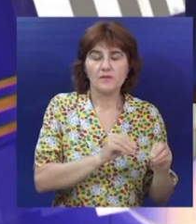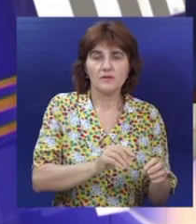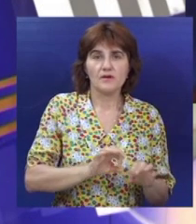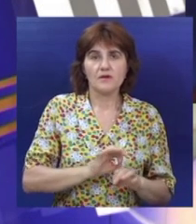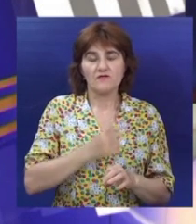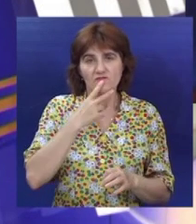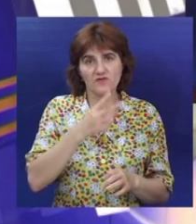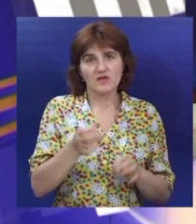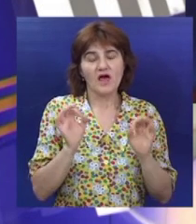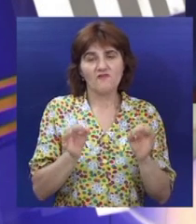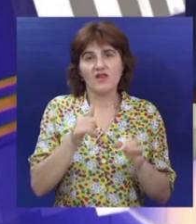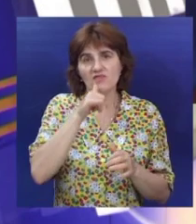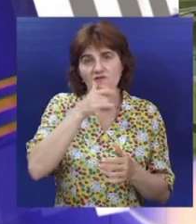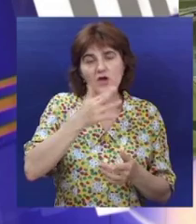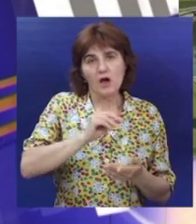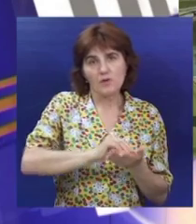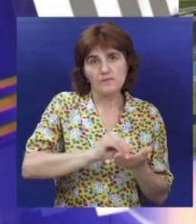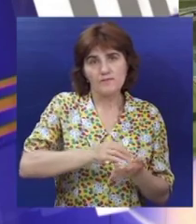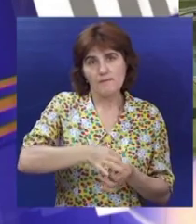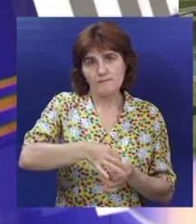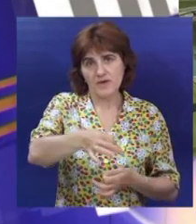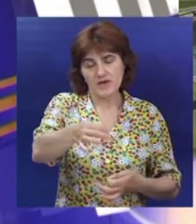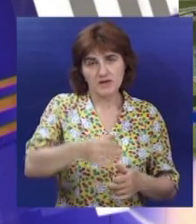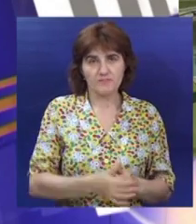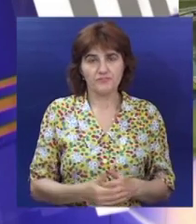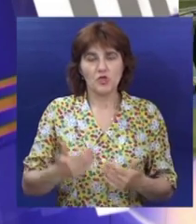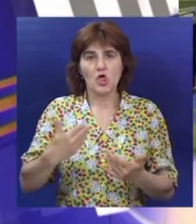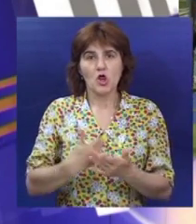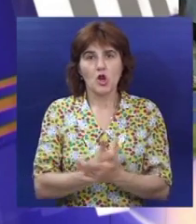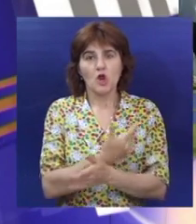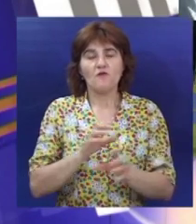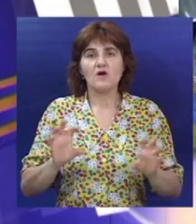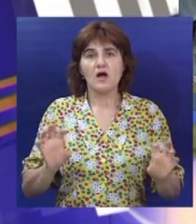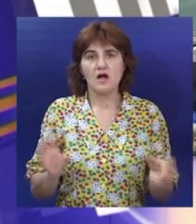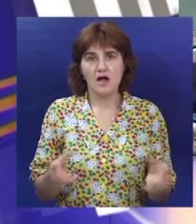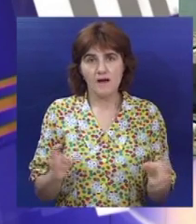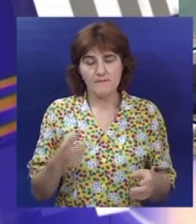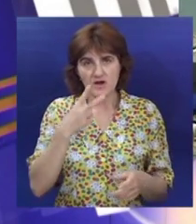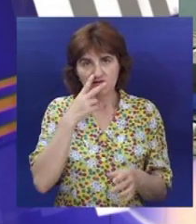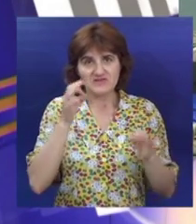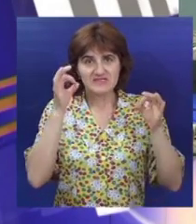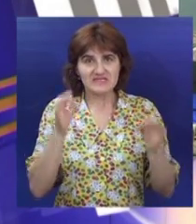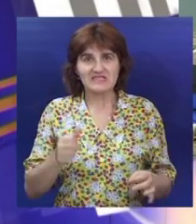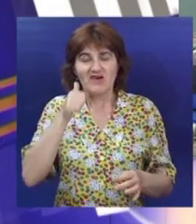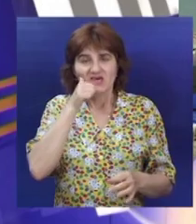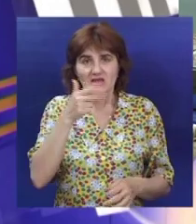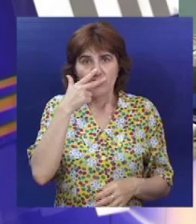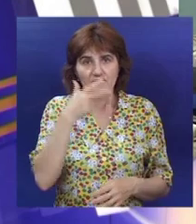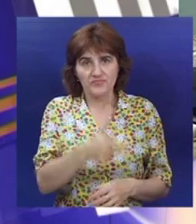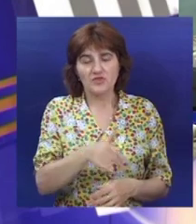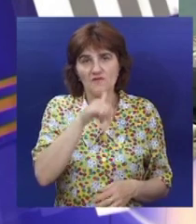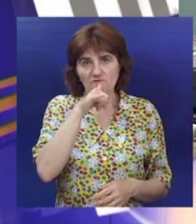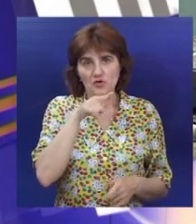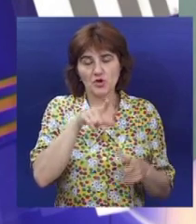se meri kvalitet vode. Novi aparat će se koristiti za svakodnevni monitoring stanja vode u